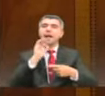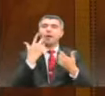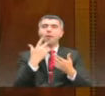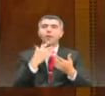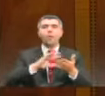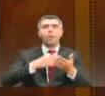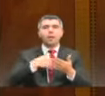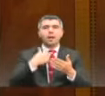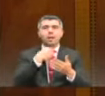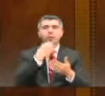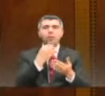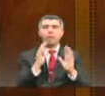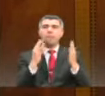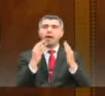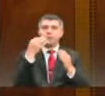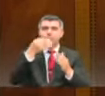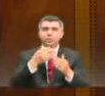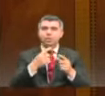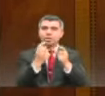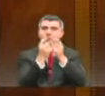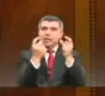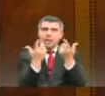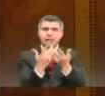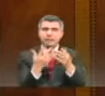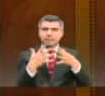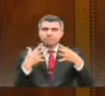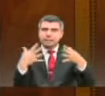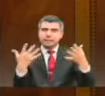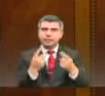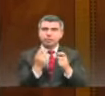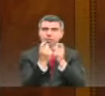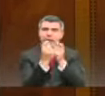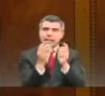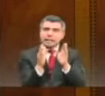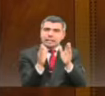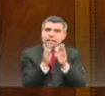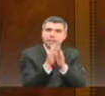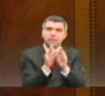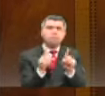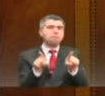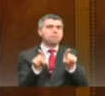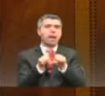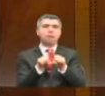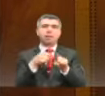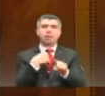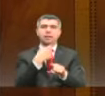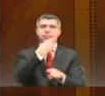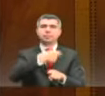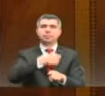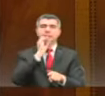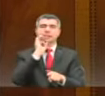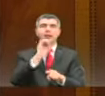جميع المقاولات، مقاولة الكبرى، المقاولة المتوسطة، المقاولة الصغرى، المقاولة الصغرى جدا، لأنها